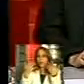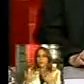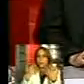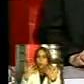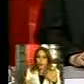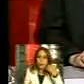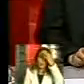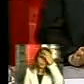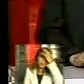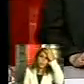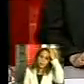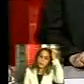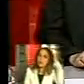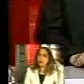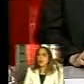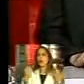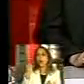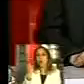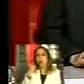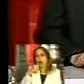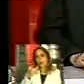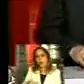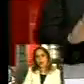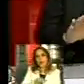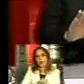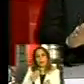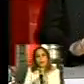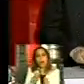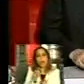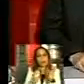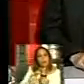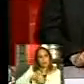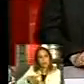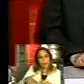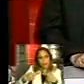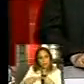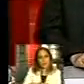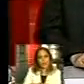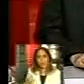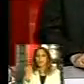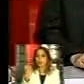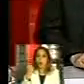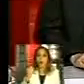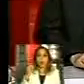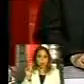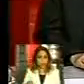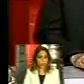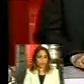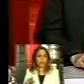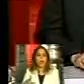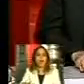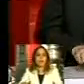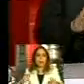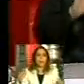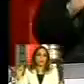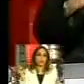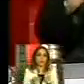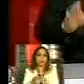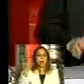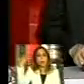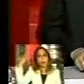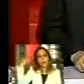הלקוח הגדול של הבנקים או של הלוביסטים, יש להם כוח. אבל המציאות השתנתה